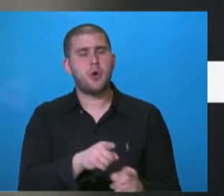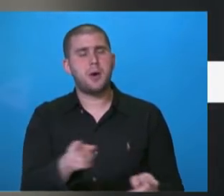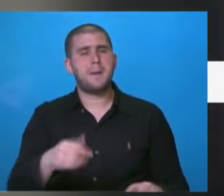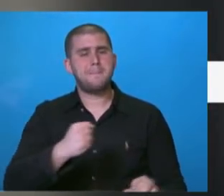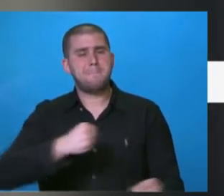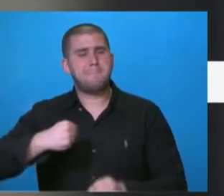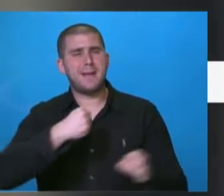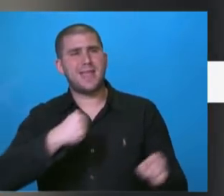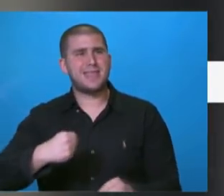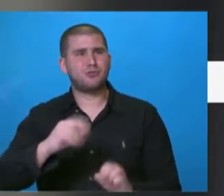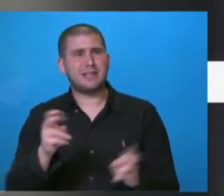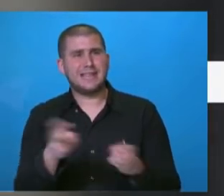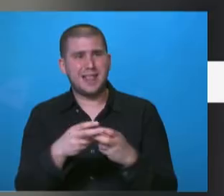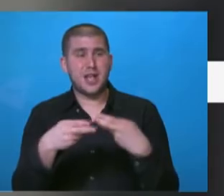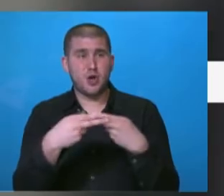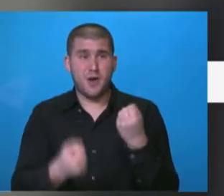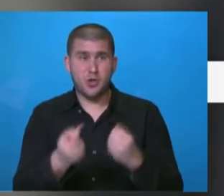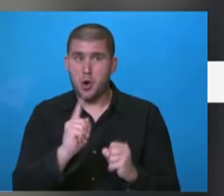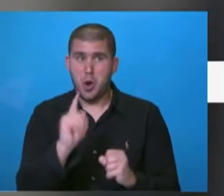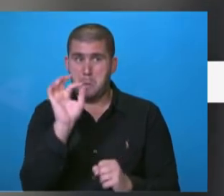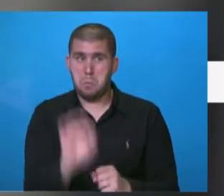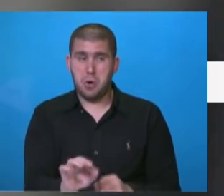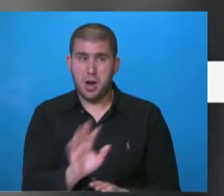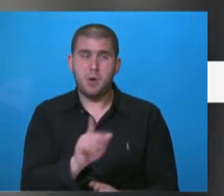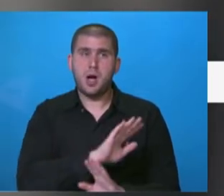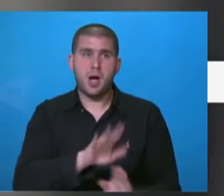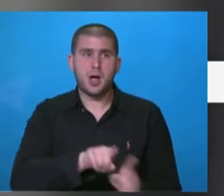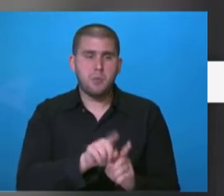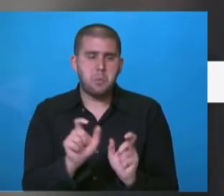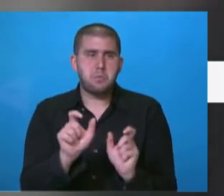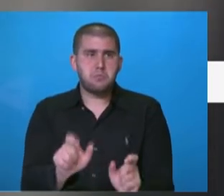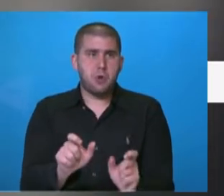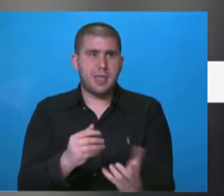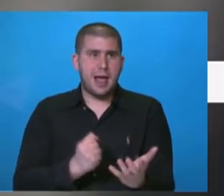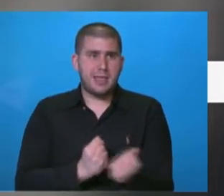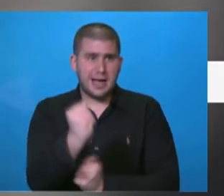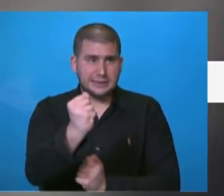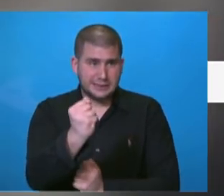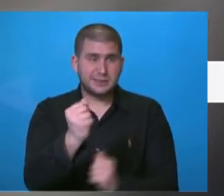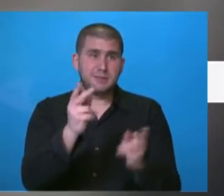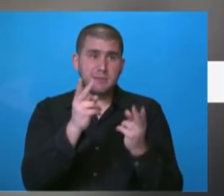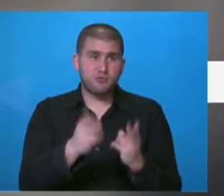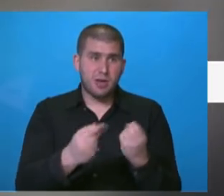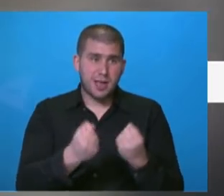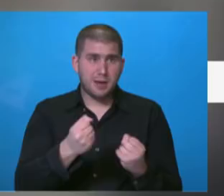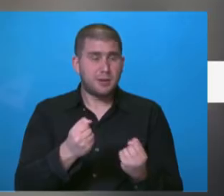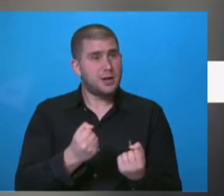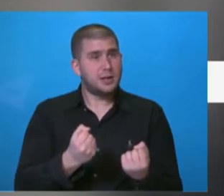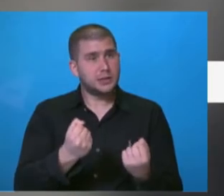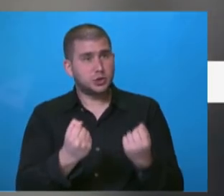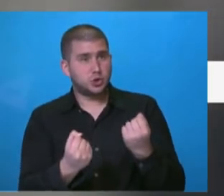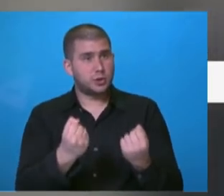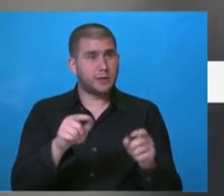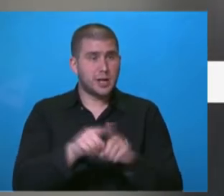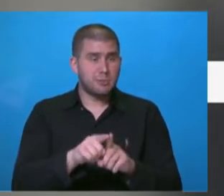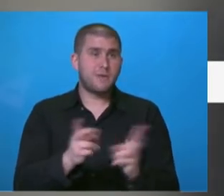שמוצמד לרכב. לא להיבהל, לא פוגע בסרטנים, הוא פשוט מונע מהם להידרס, ומאפשר לנהגים לנסוע